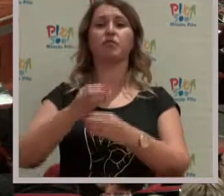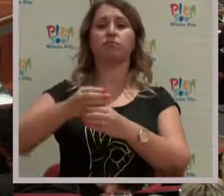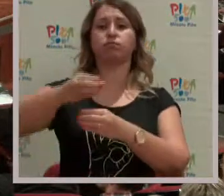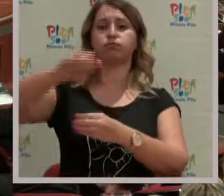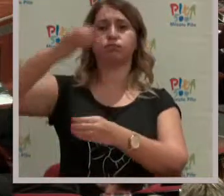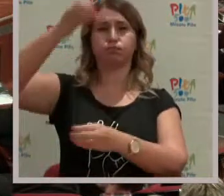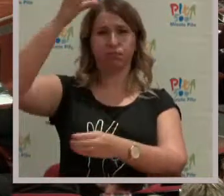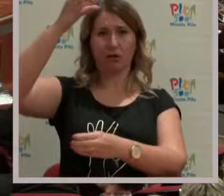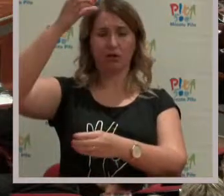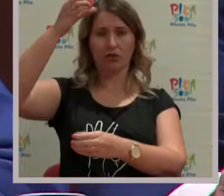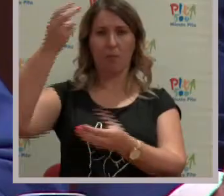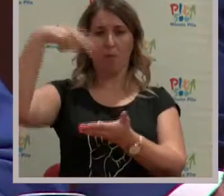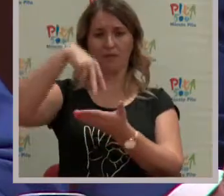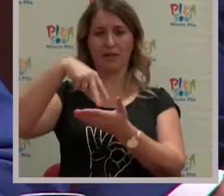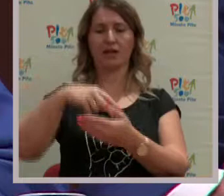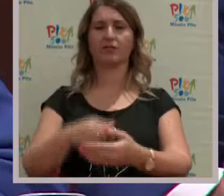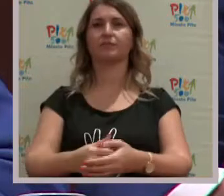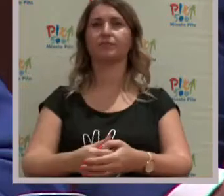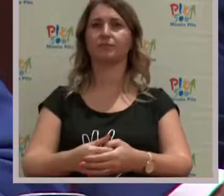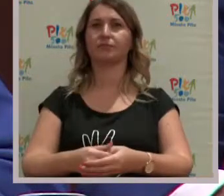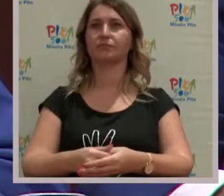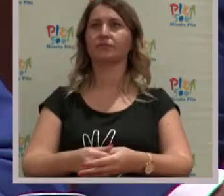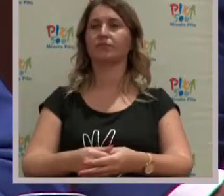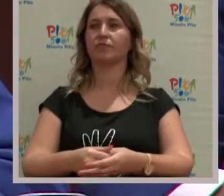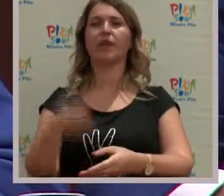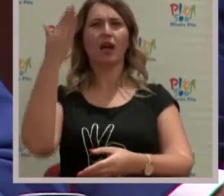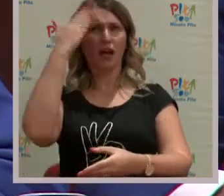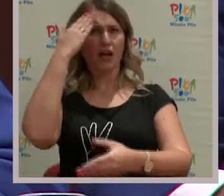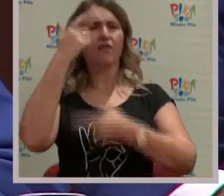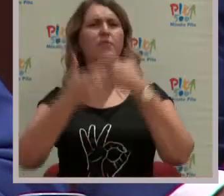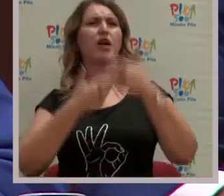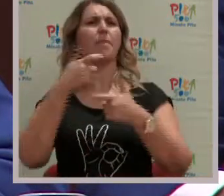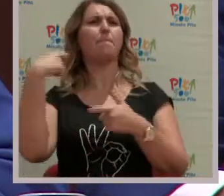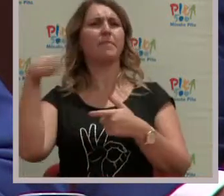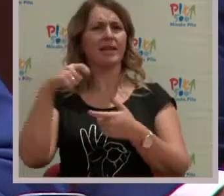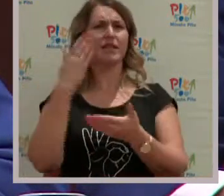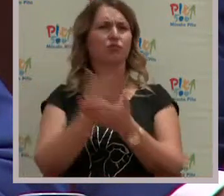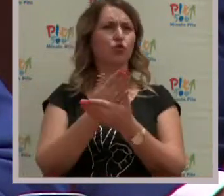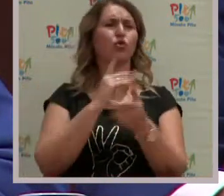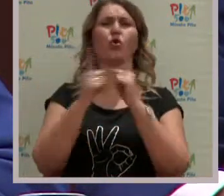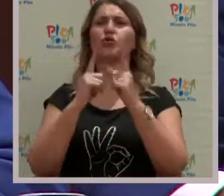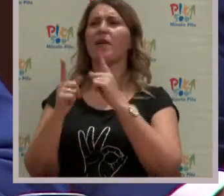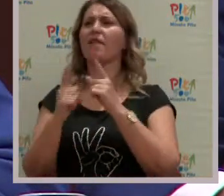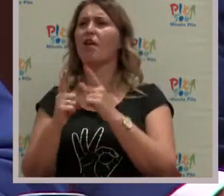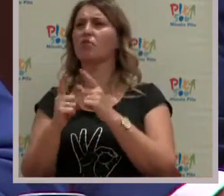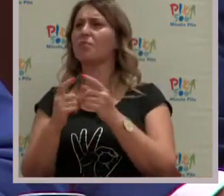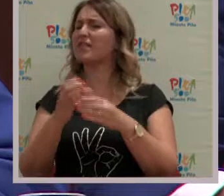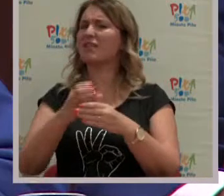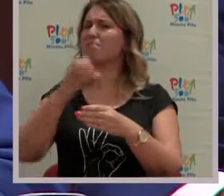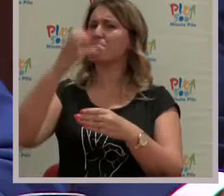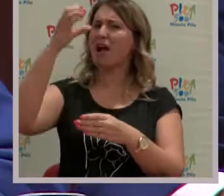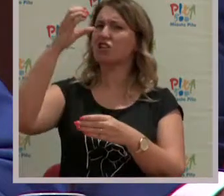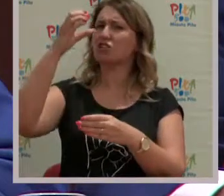Podlasiu i wiemy, że były podjęte działania Pana Prezydenta w tym kierunku, żeby jednak ten maszt na Podlasiu